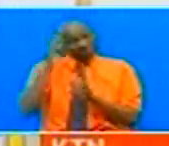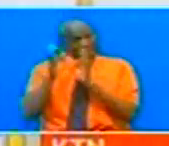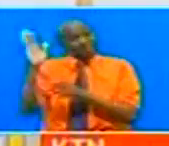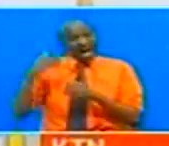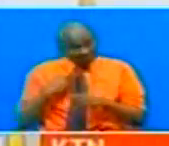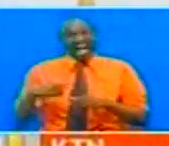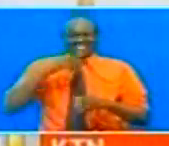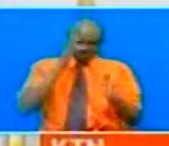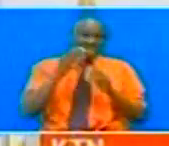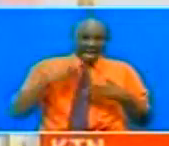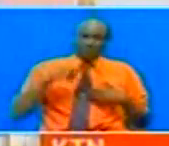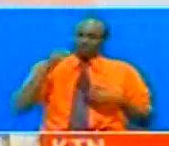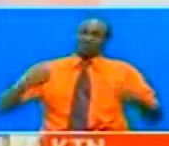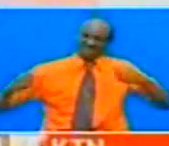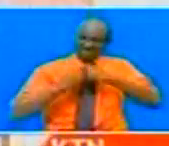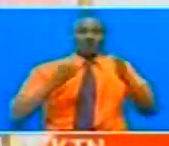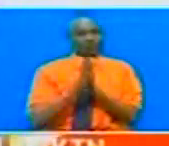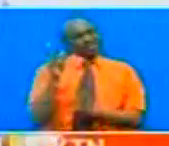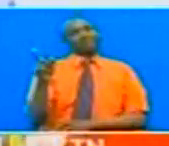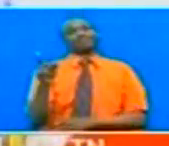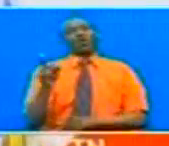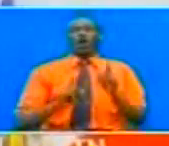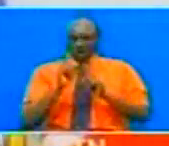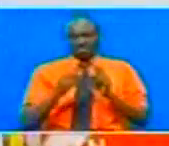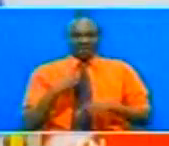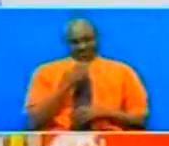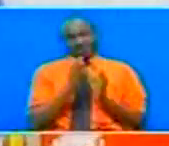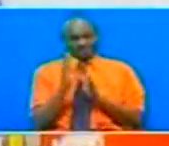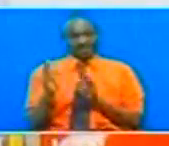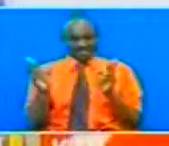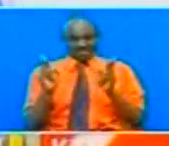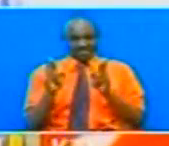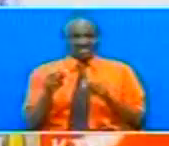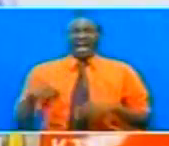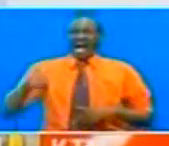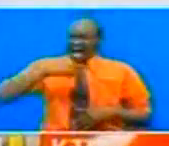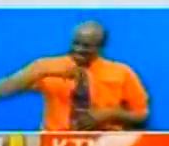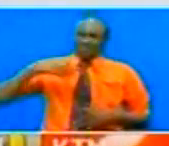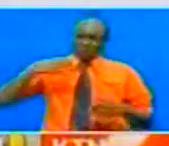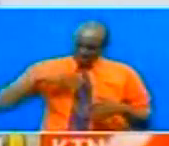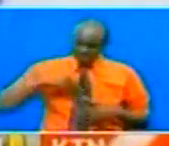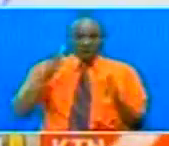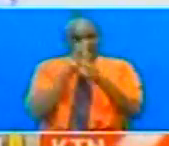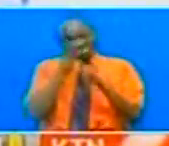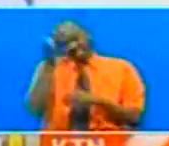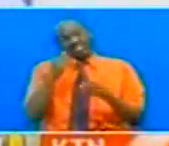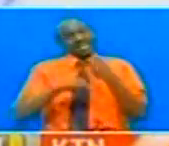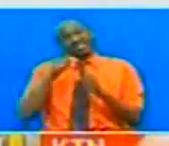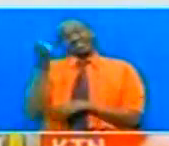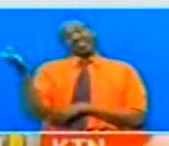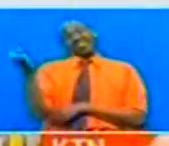na tutakabiliana na wao vile ifaavyo. We are the ones who are harboring all these